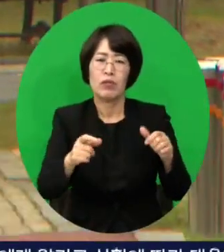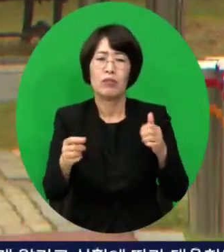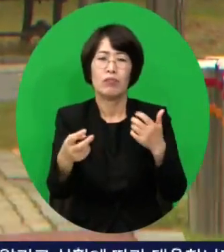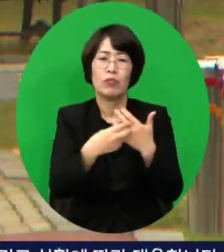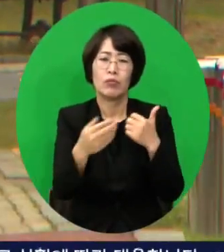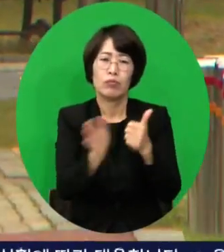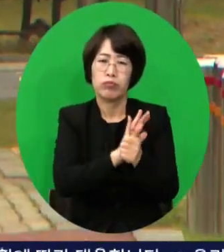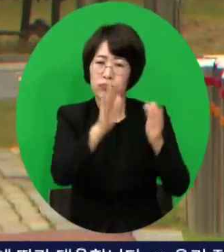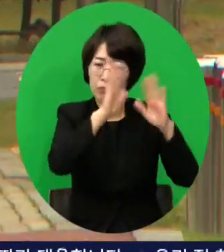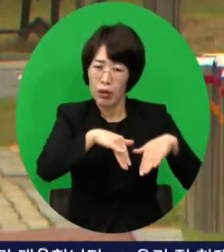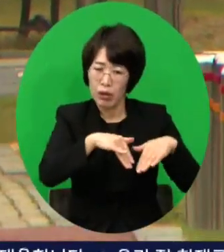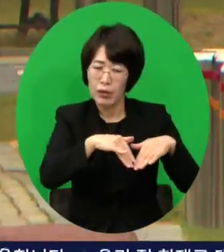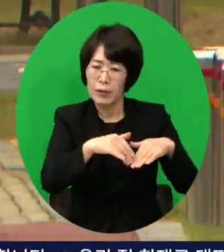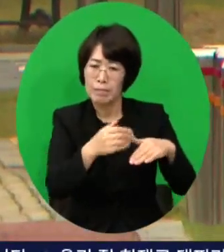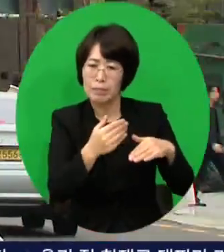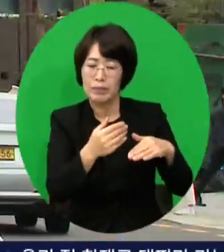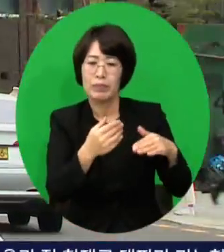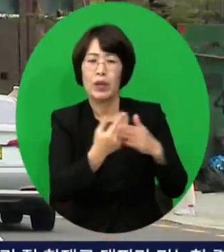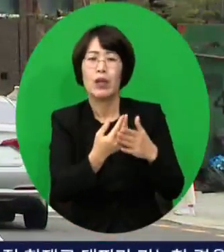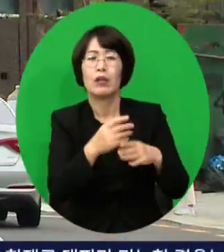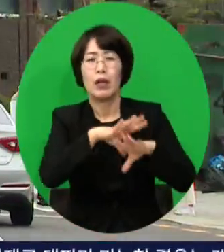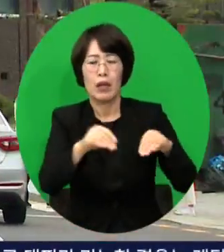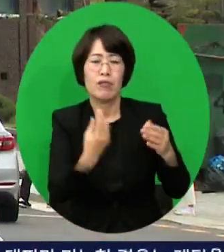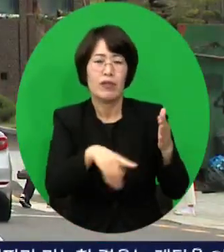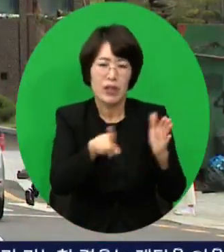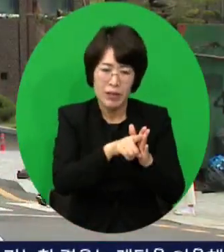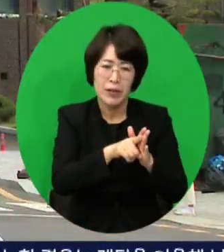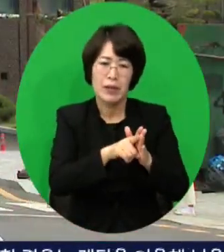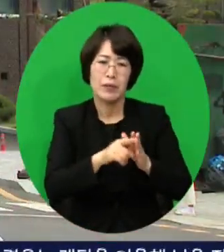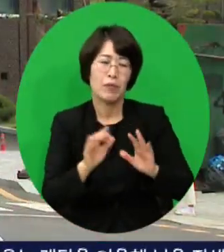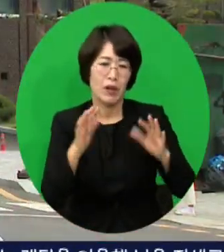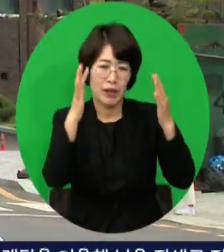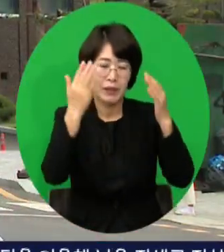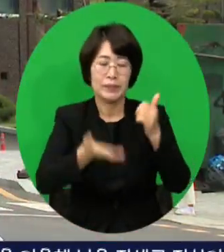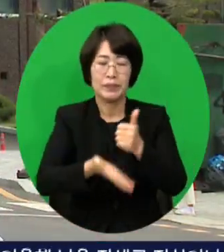극복하기 위한 대승적 결단으로 매우 높게 평가한다고 밝혀습니다